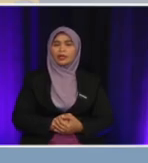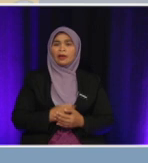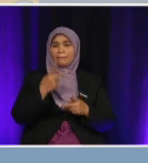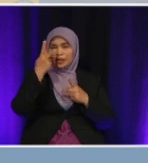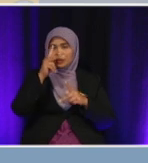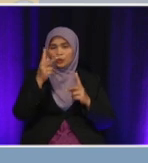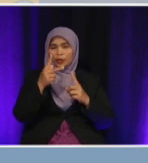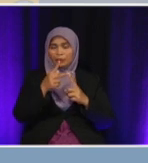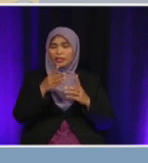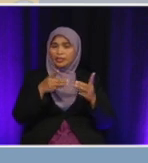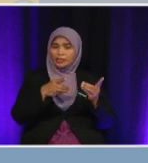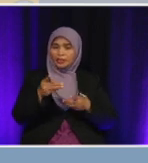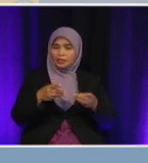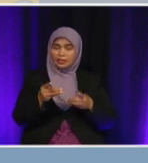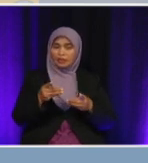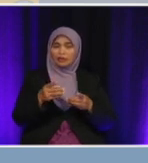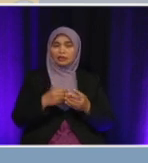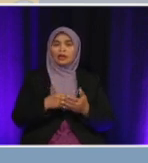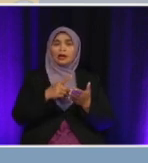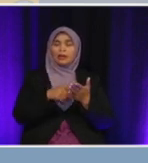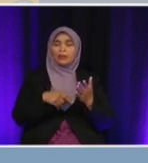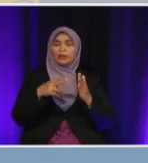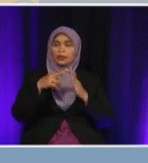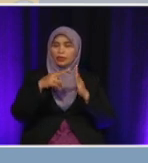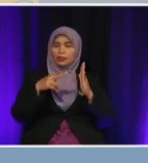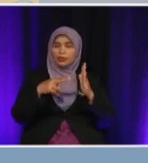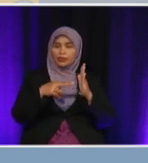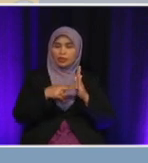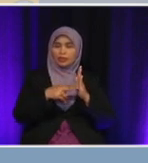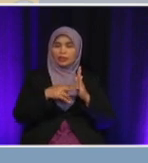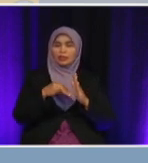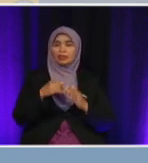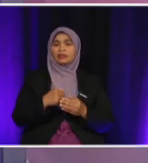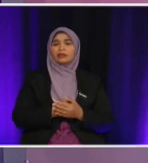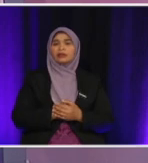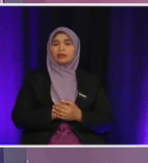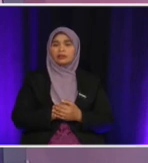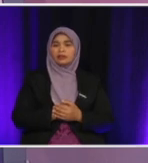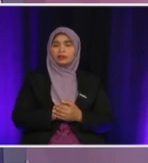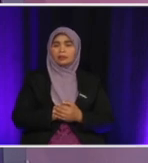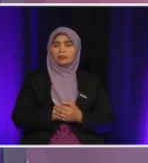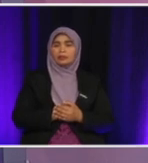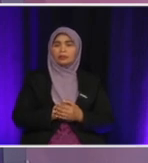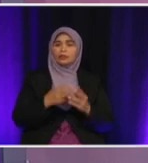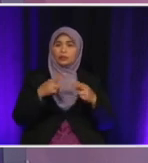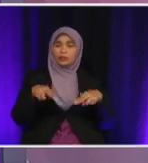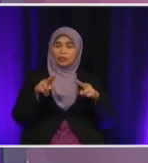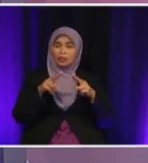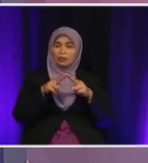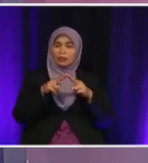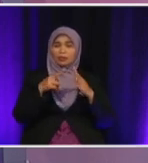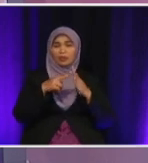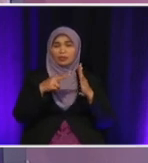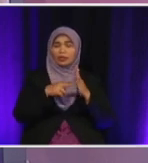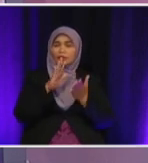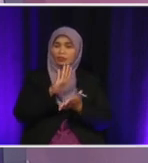disiplin Apakah peraturan-peraturan atau pepatuhi peraturannya berdisiplin mematuhi peraturan terutamanya peraturan di sekolah